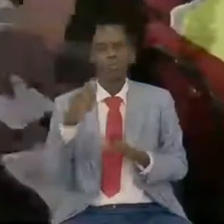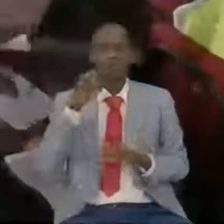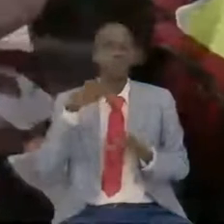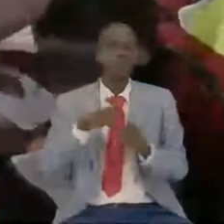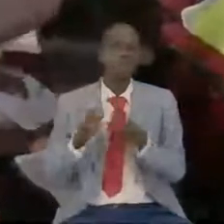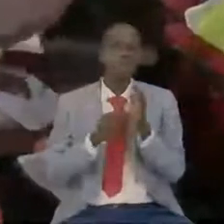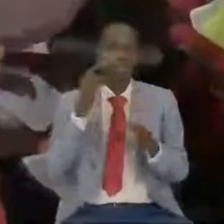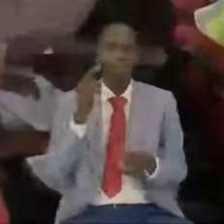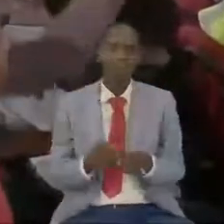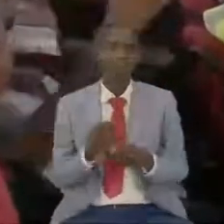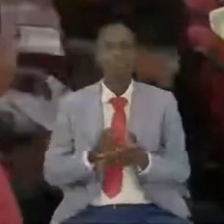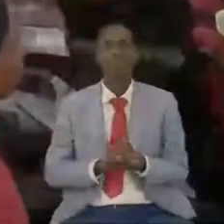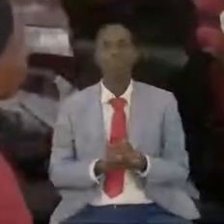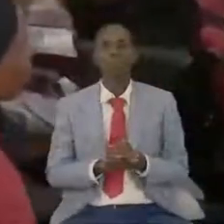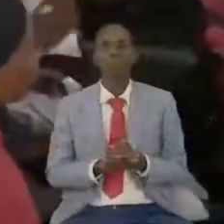l'amertume.